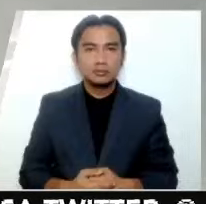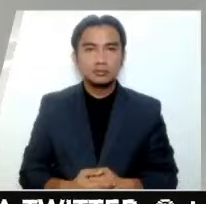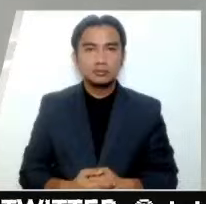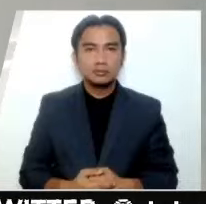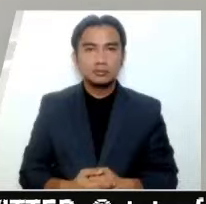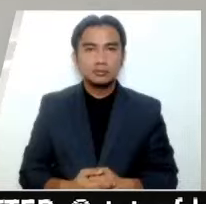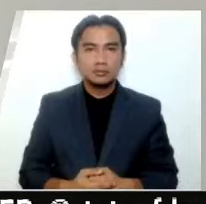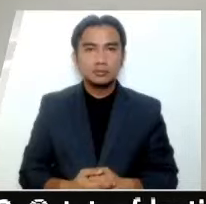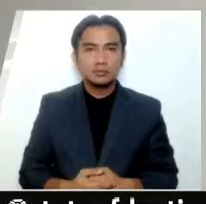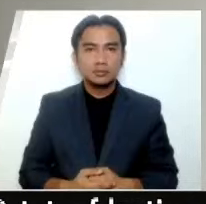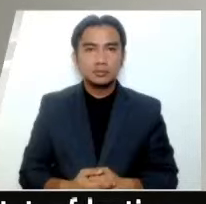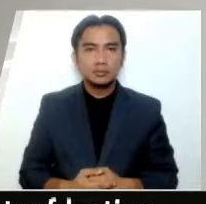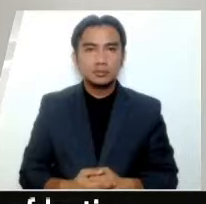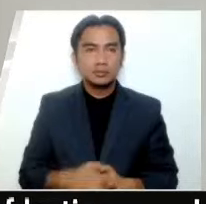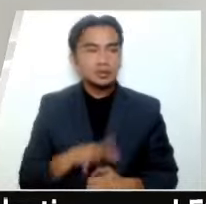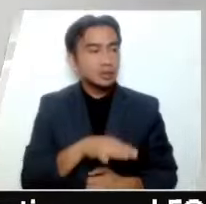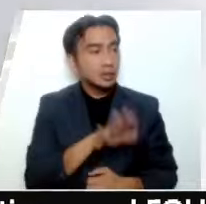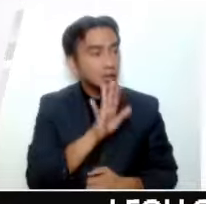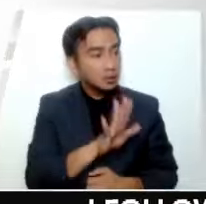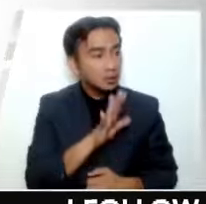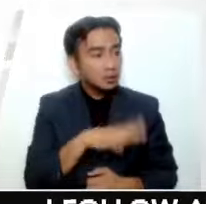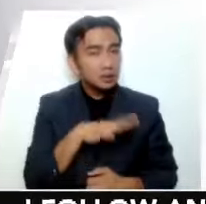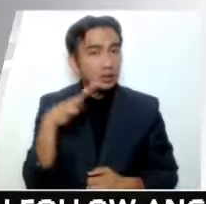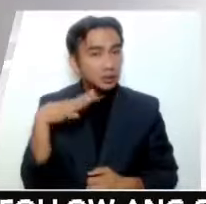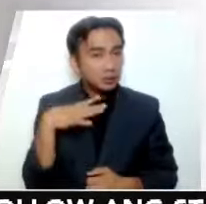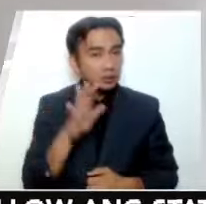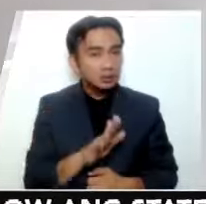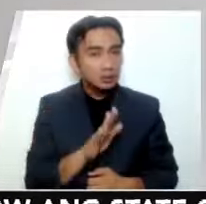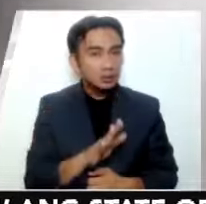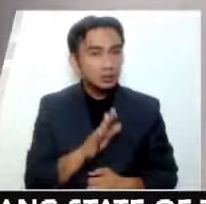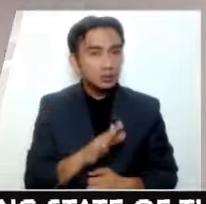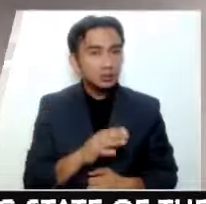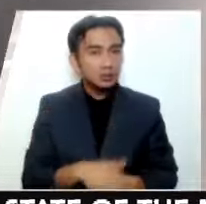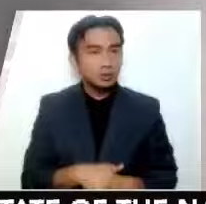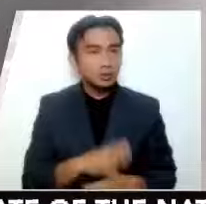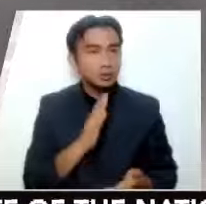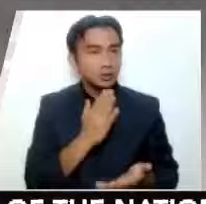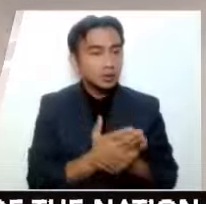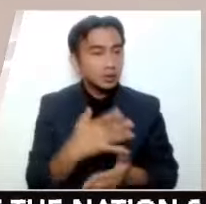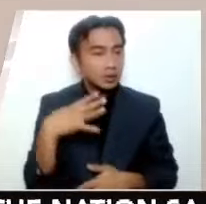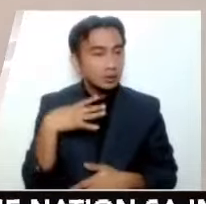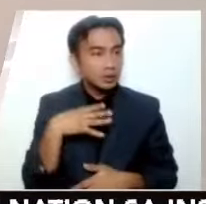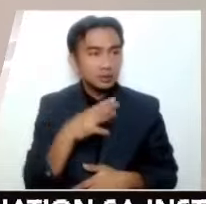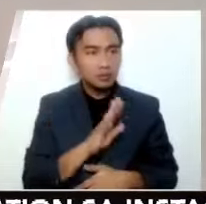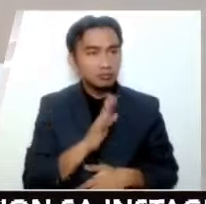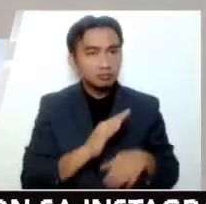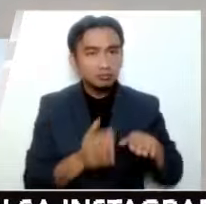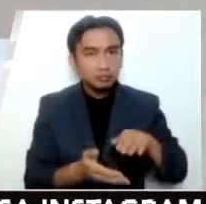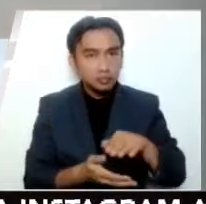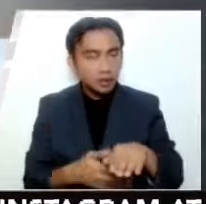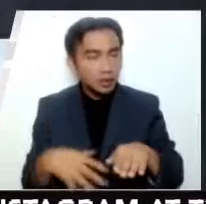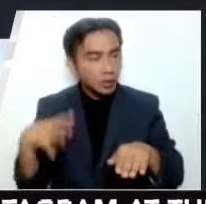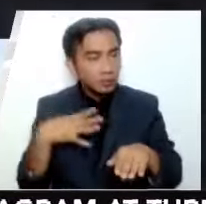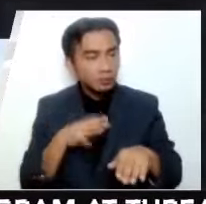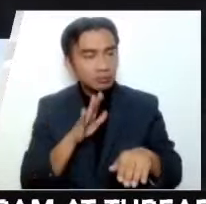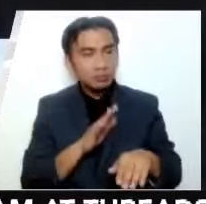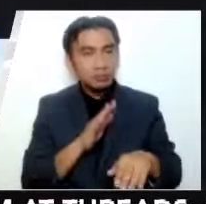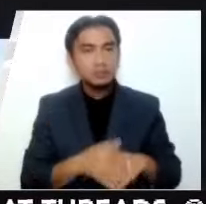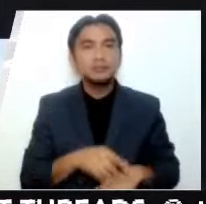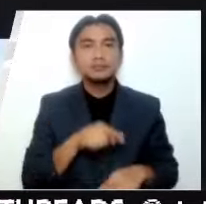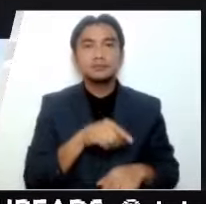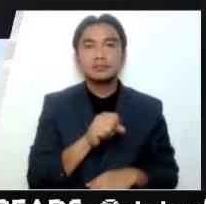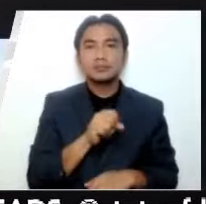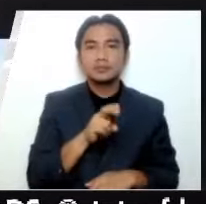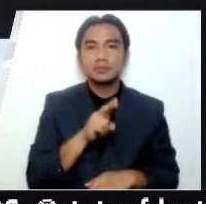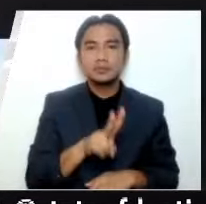lang saglit lang sir nante mo eh Saglit lang tinangap pa ng SUV na tumbukin